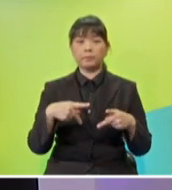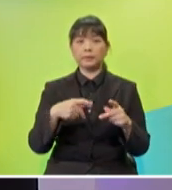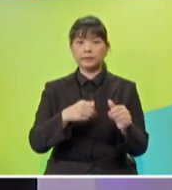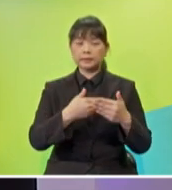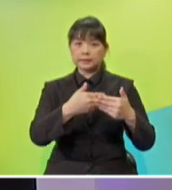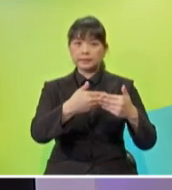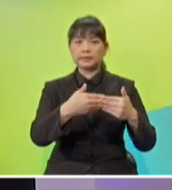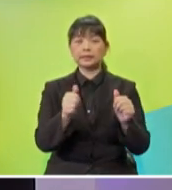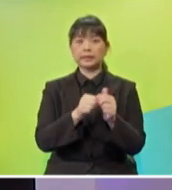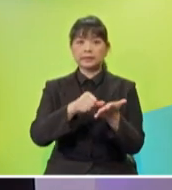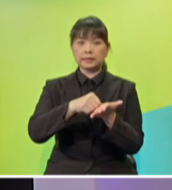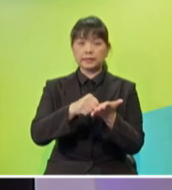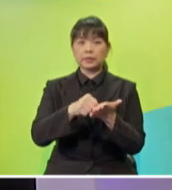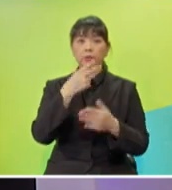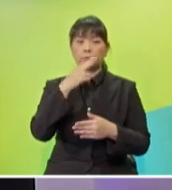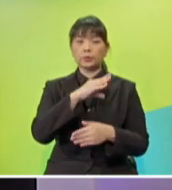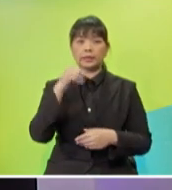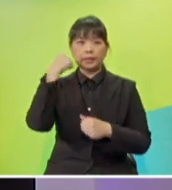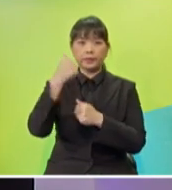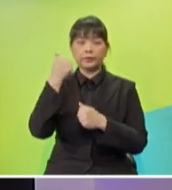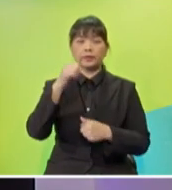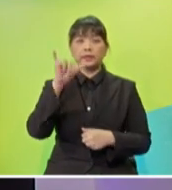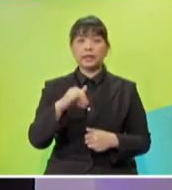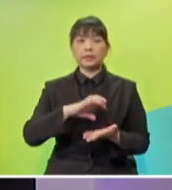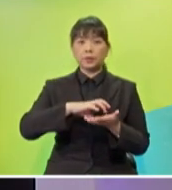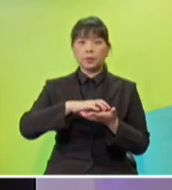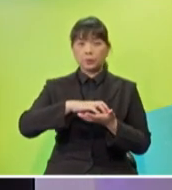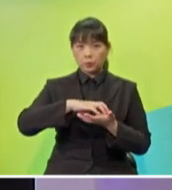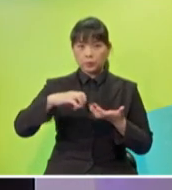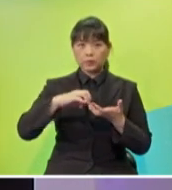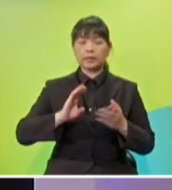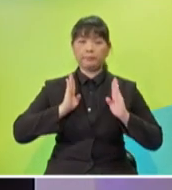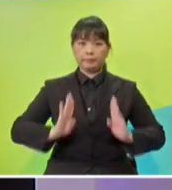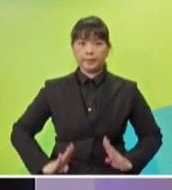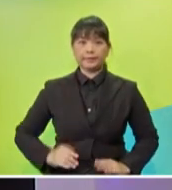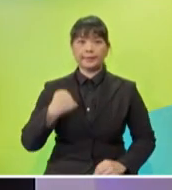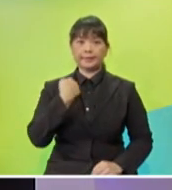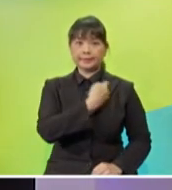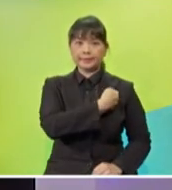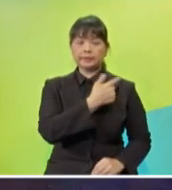rokok dan alkohol yang akan merusakkan badan kita